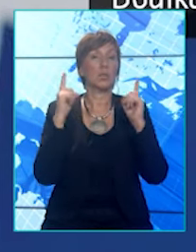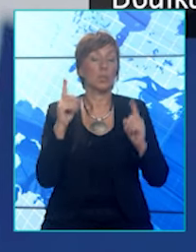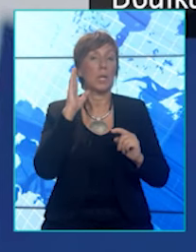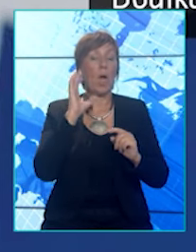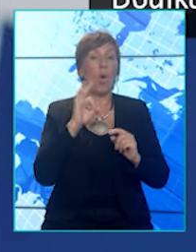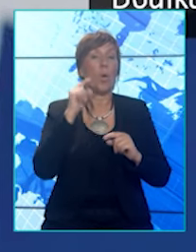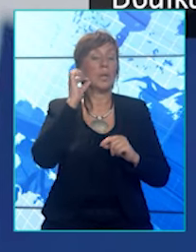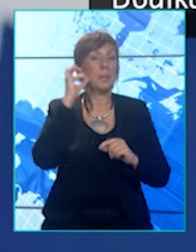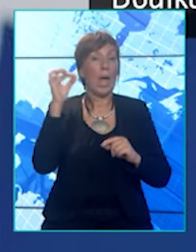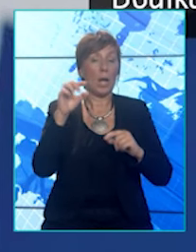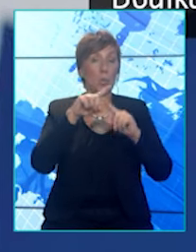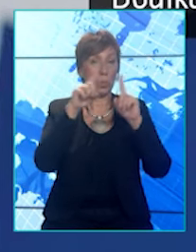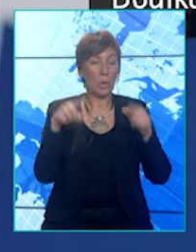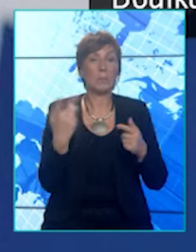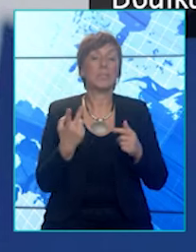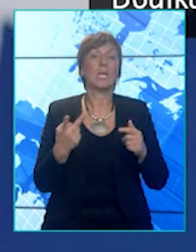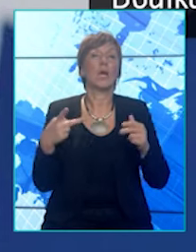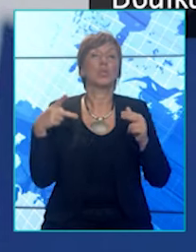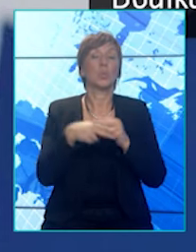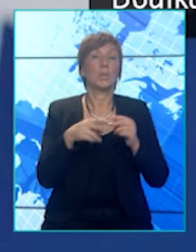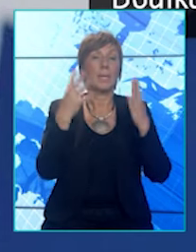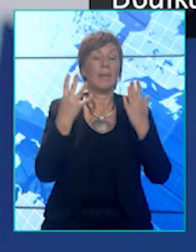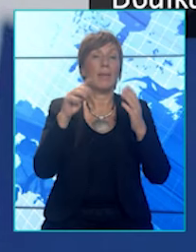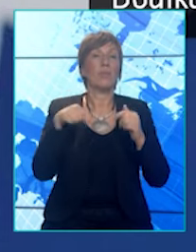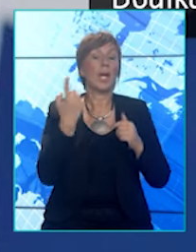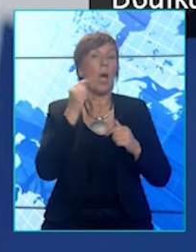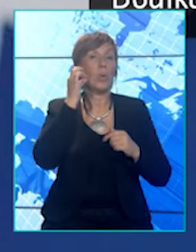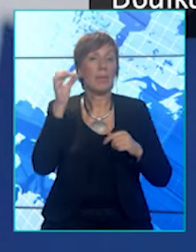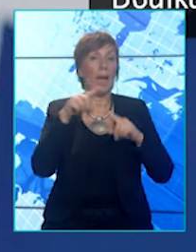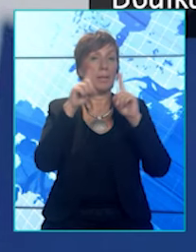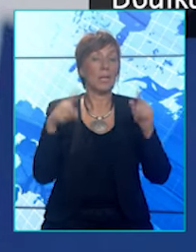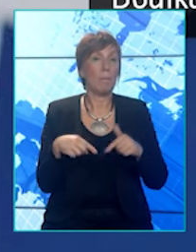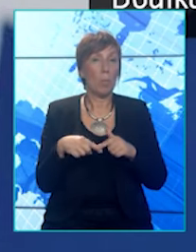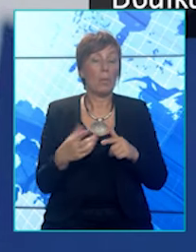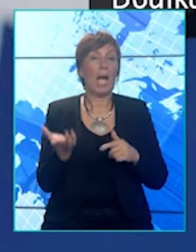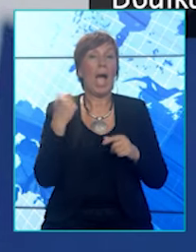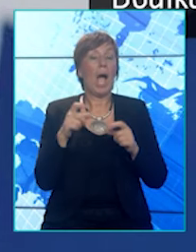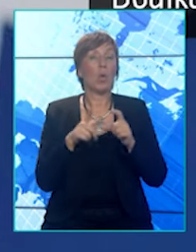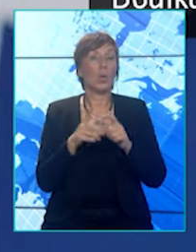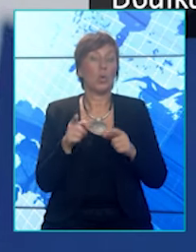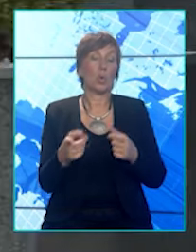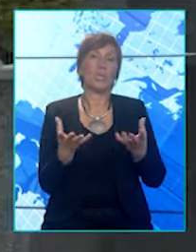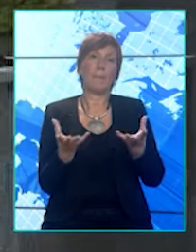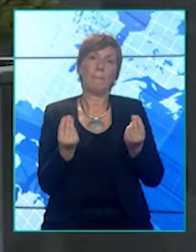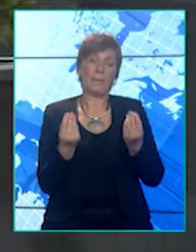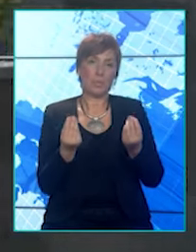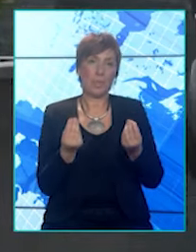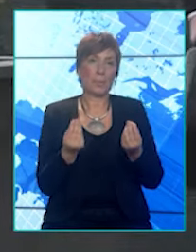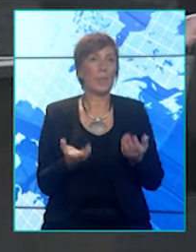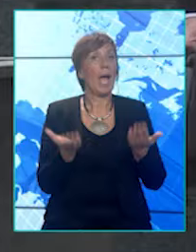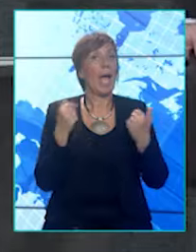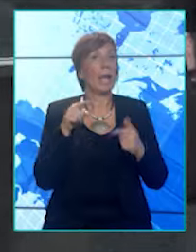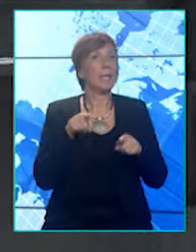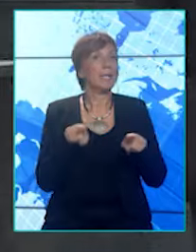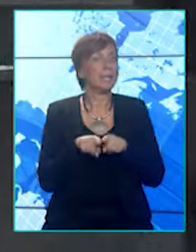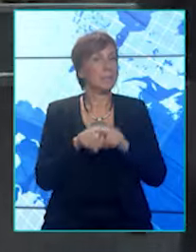Republike. Ako se razdružuje, čemu ukidanje 9. januara kao dana Republike, ako je i od Dodika previše je. A zatim